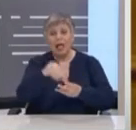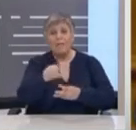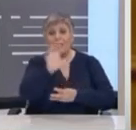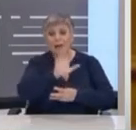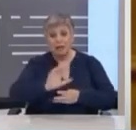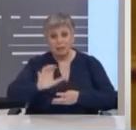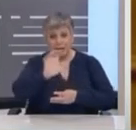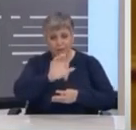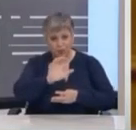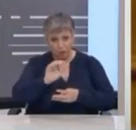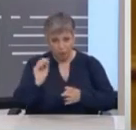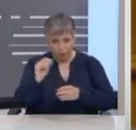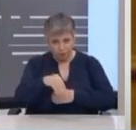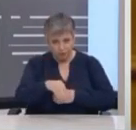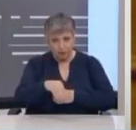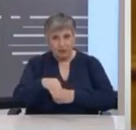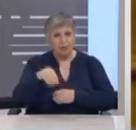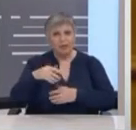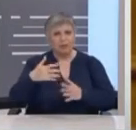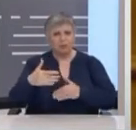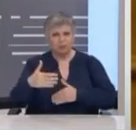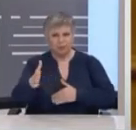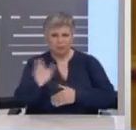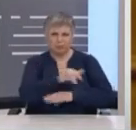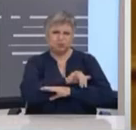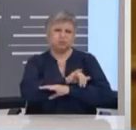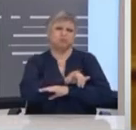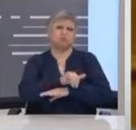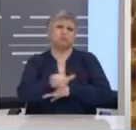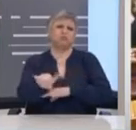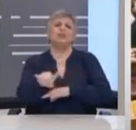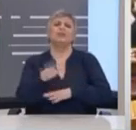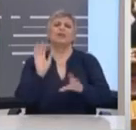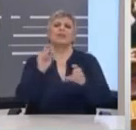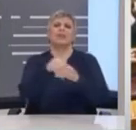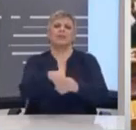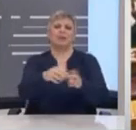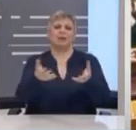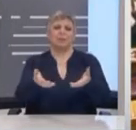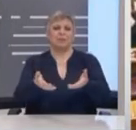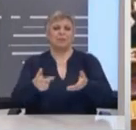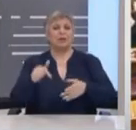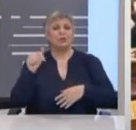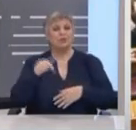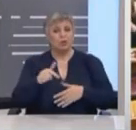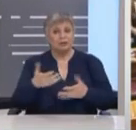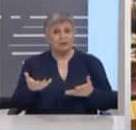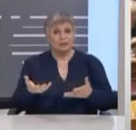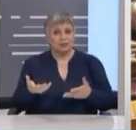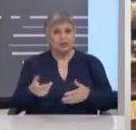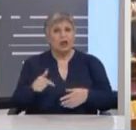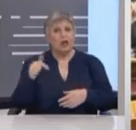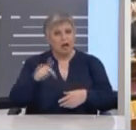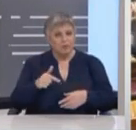Άρα λοιπόν, εύχομαι να μην είναι του Αγίου Ποτέ, εύχομαι να γίνει. Γιατί ταυτίζεται η άποψή μας, κύριε Μητσοτάκη, στο ότι η Ελλάδα θα πρέπει